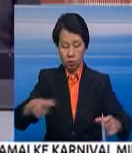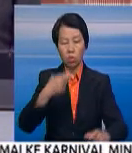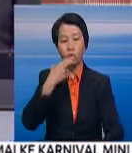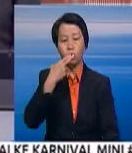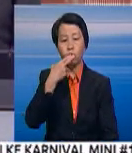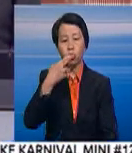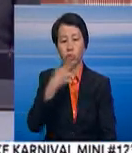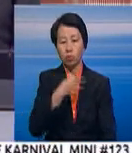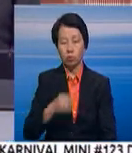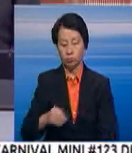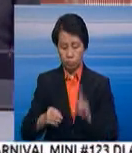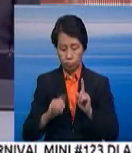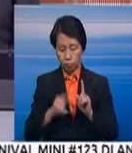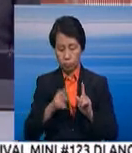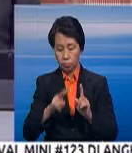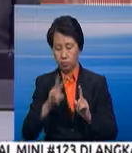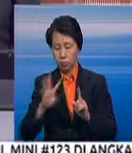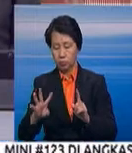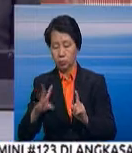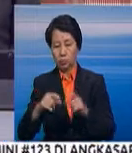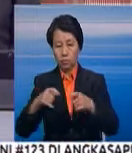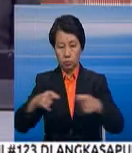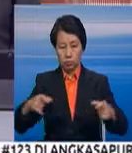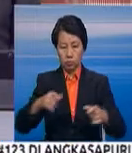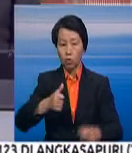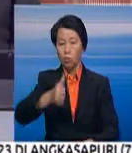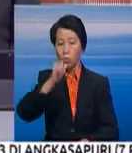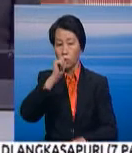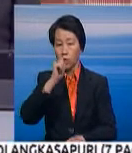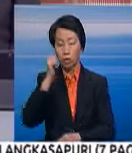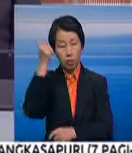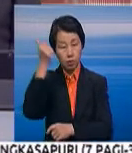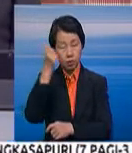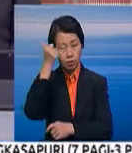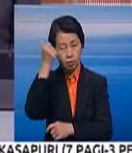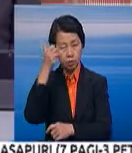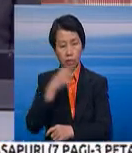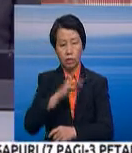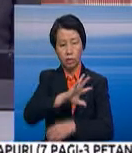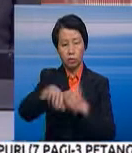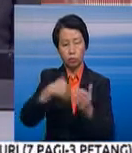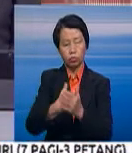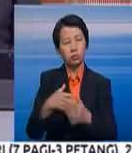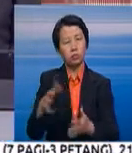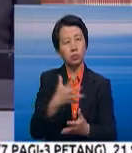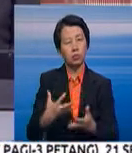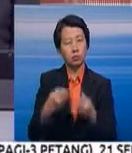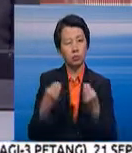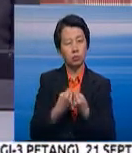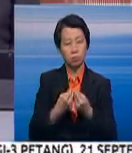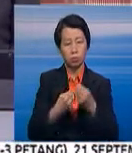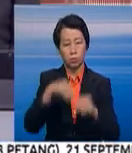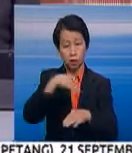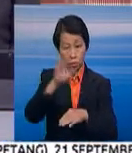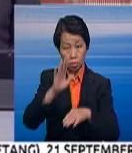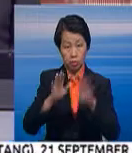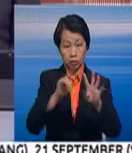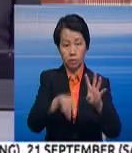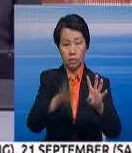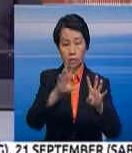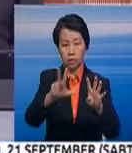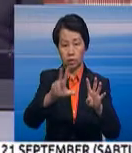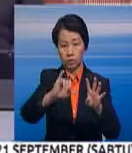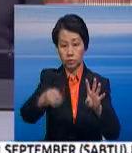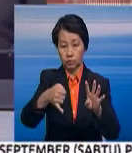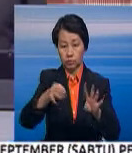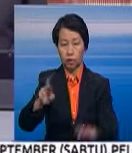serta 1,224 karton minuman keras. Keseluruhan rampasan dianggara bernilai lebih 4.3 juta